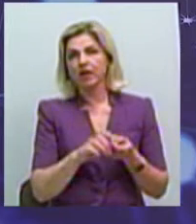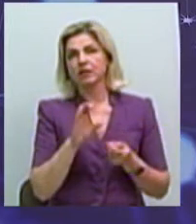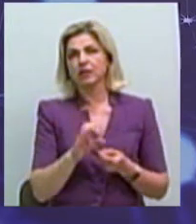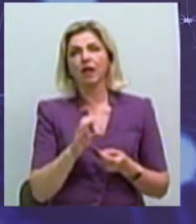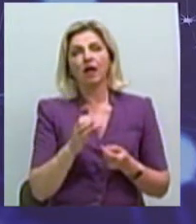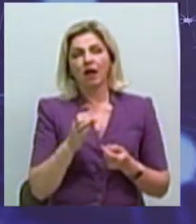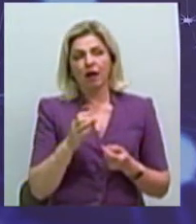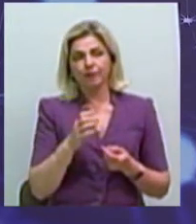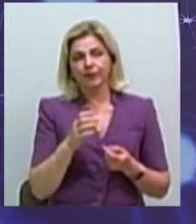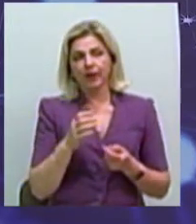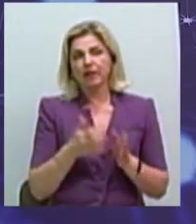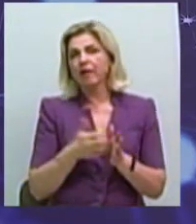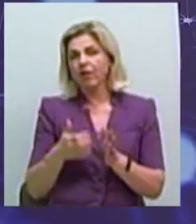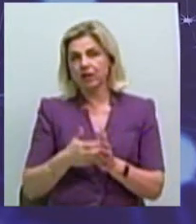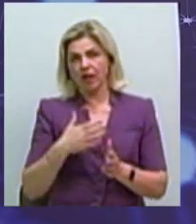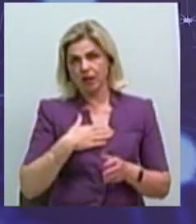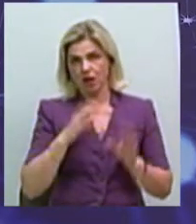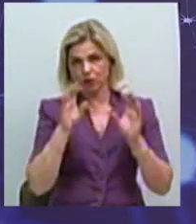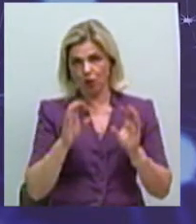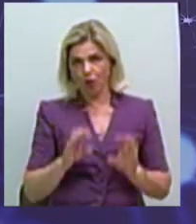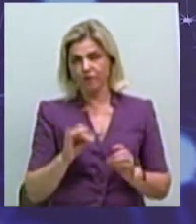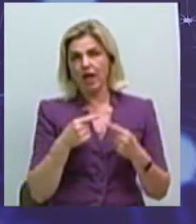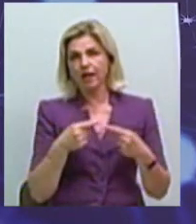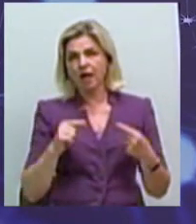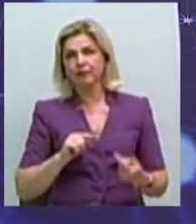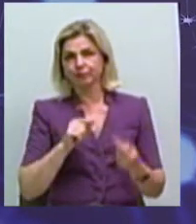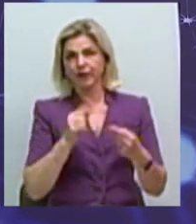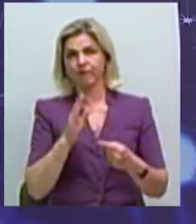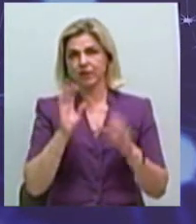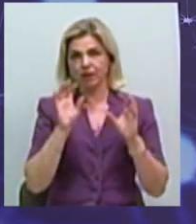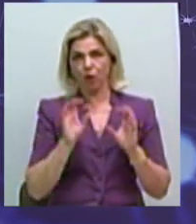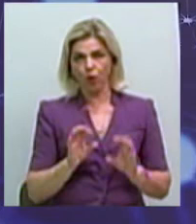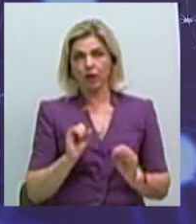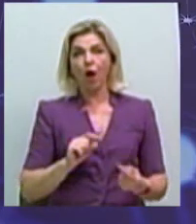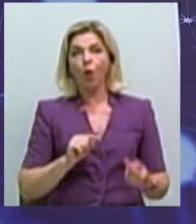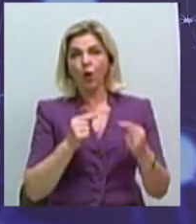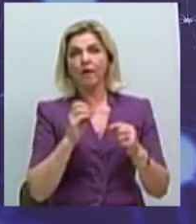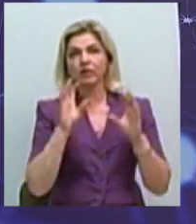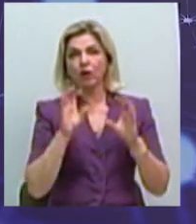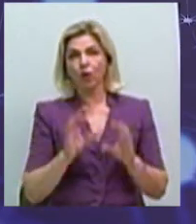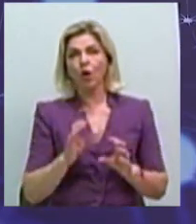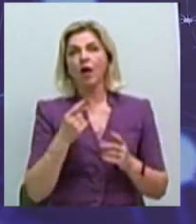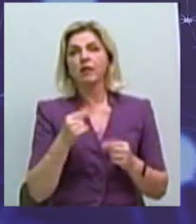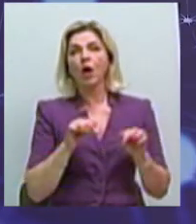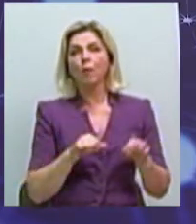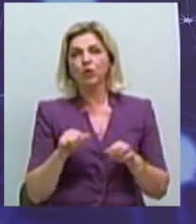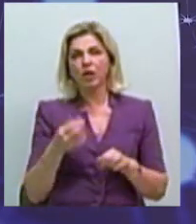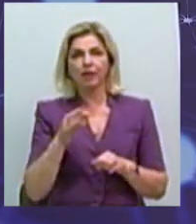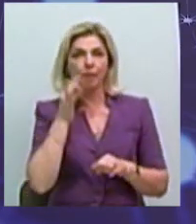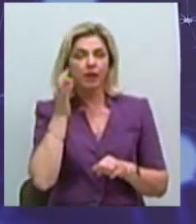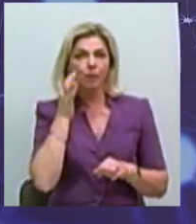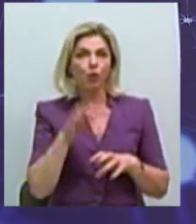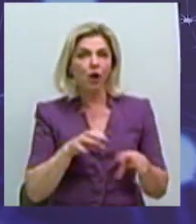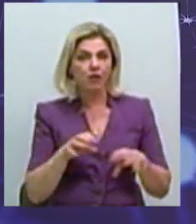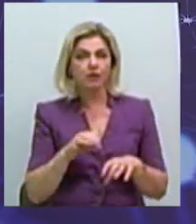нашого законодавства, з колізією в законах. Колізія в законі, недосконалість законодавства дає можливість для маніпуляцій.